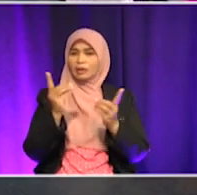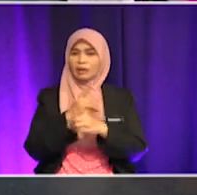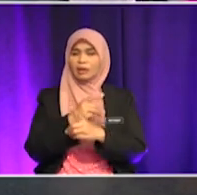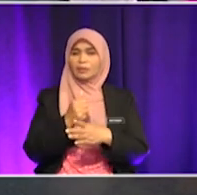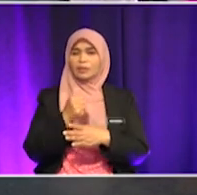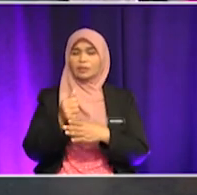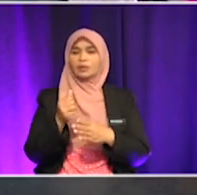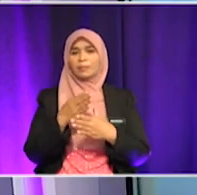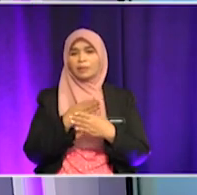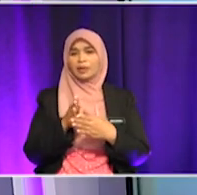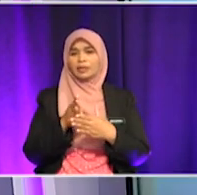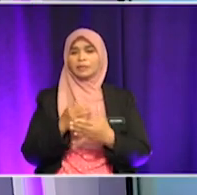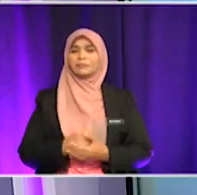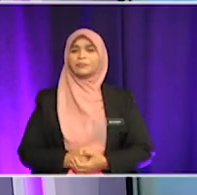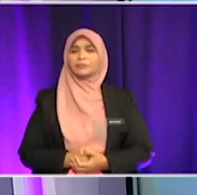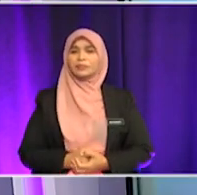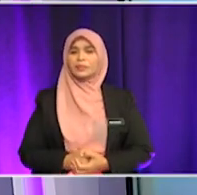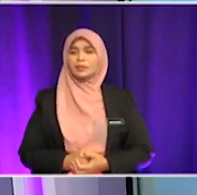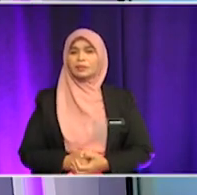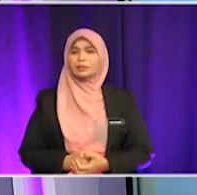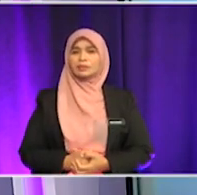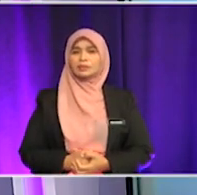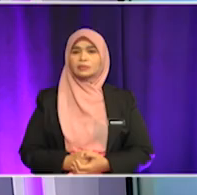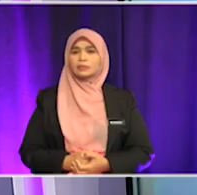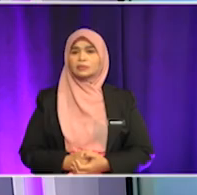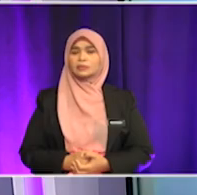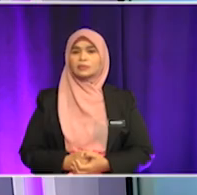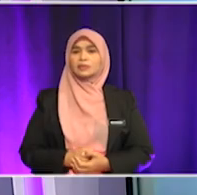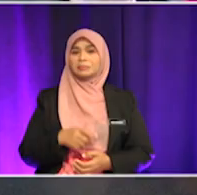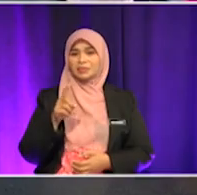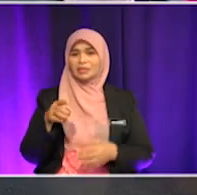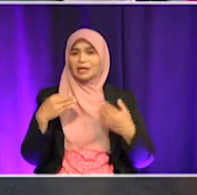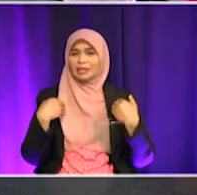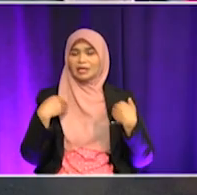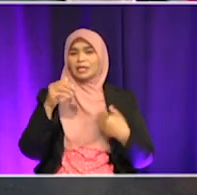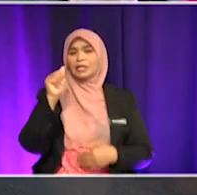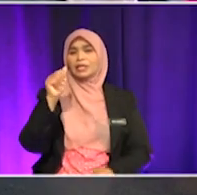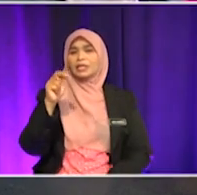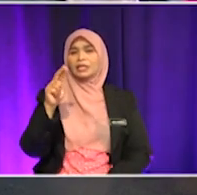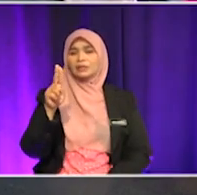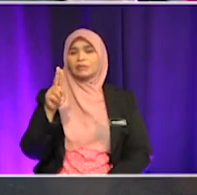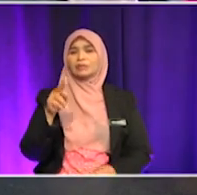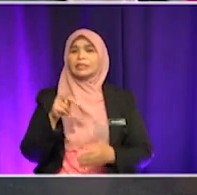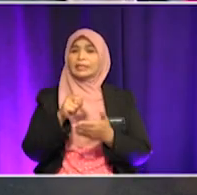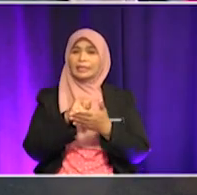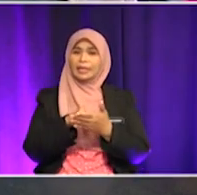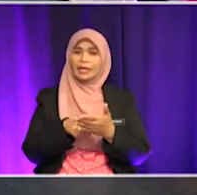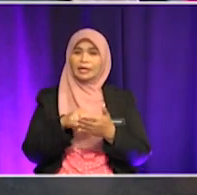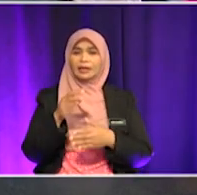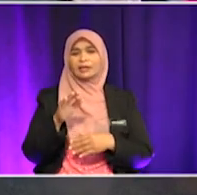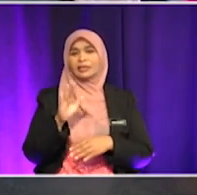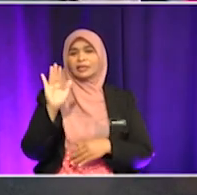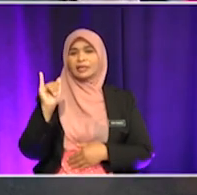tulis sebutan algebra ni, ia juga dikenali sebagai ANU, cikgu. Ah, betul. ANU maksudnya nilai yang tidak diketahui. Baik.